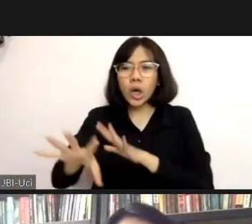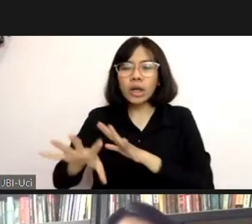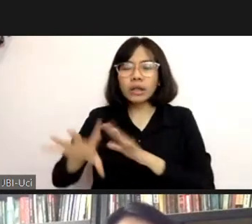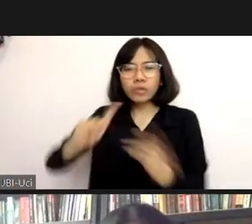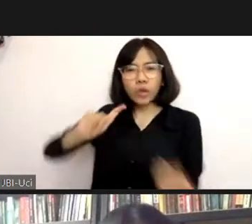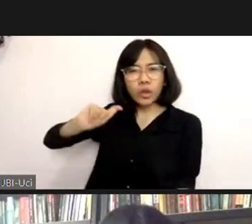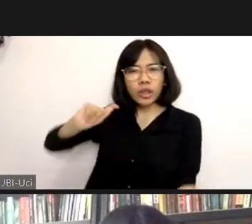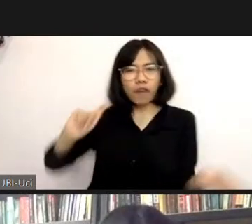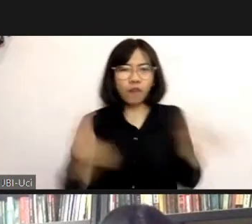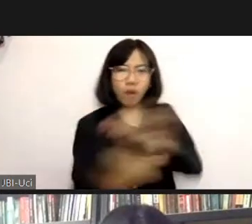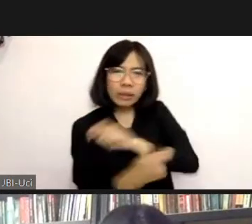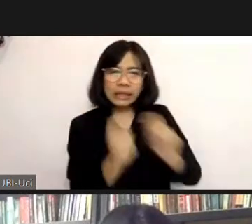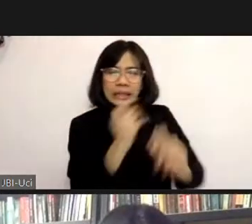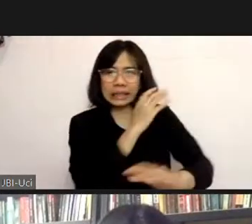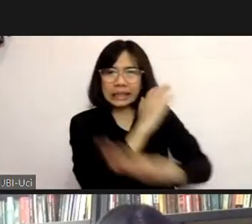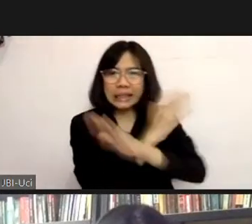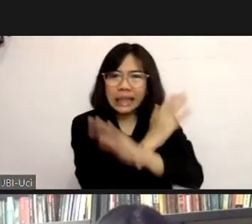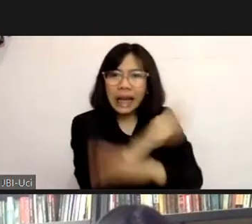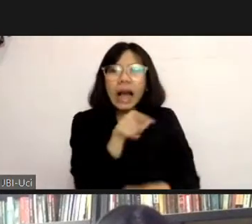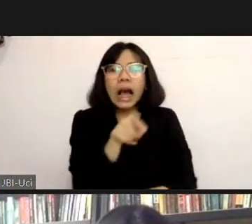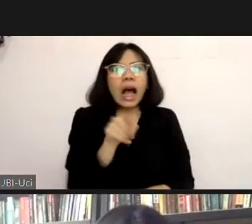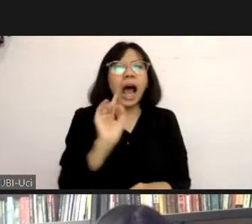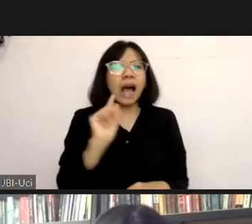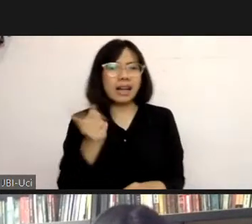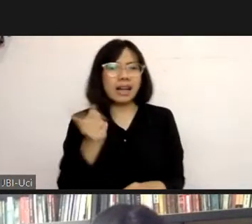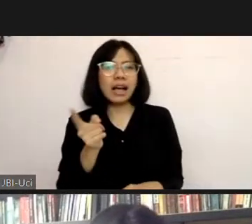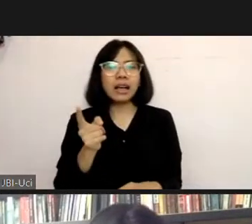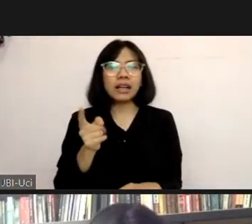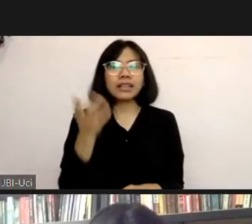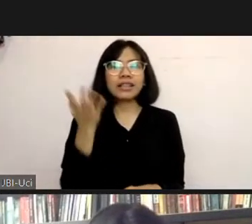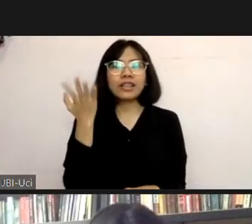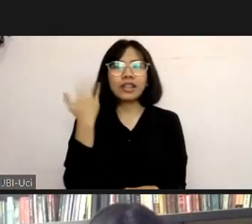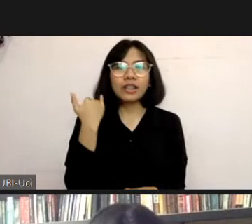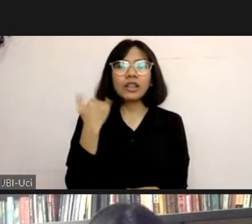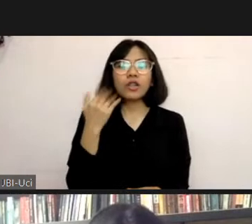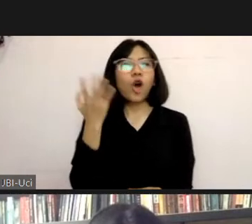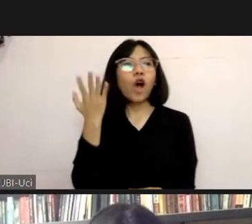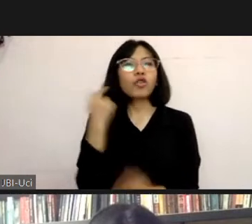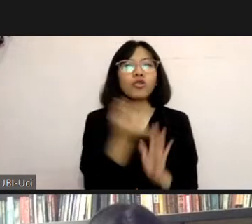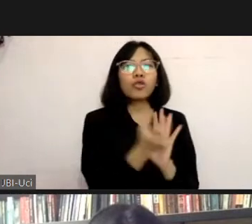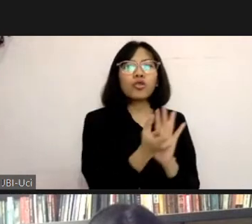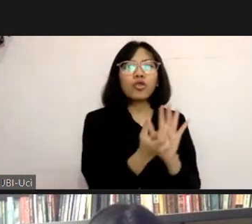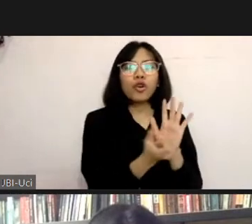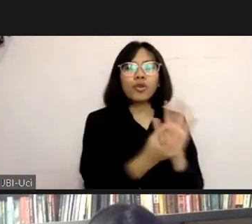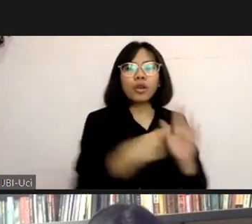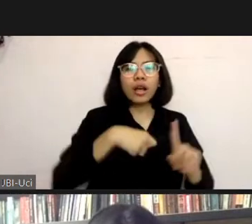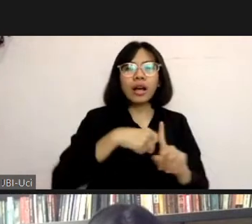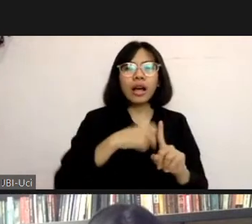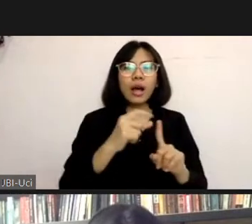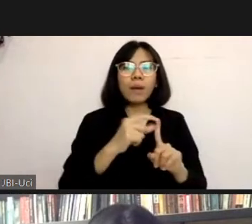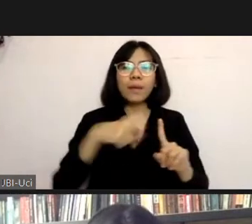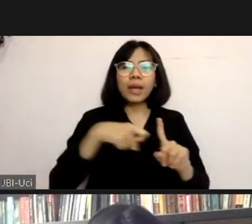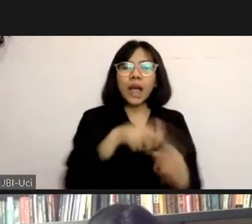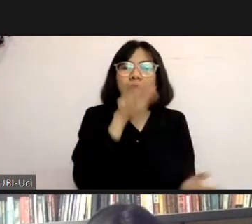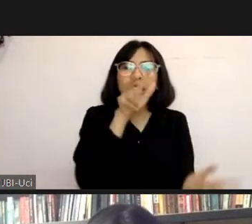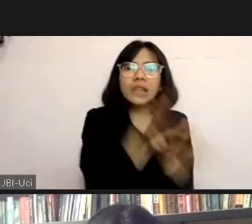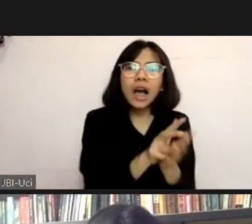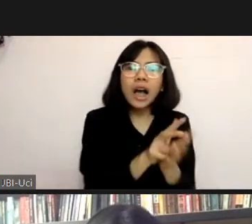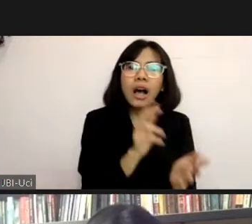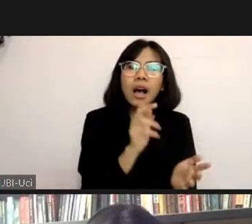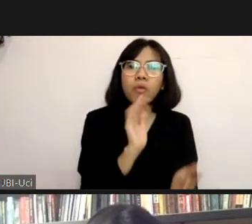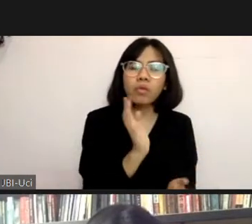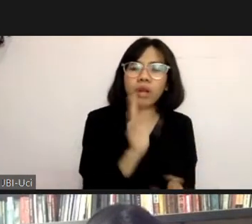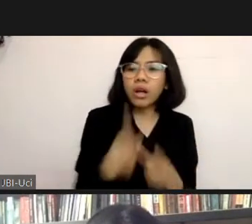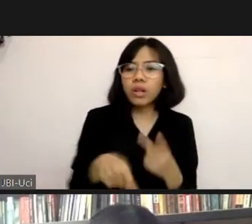di akhir periode pertama Presiden Jokowi. 2 diantaranya ada revisi Undang-Undang KPK yang kemudian disahkan, lalu ada revisi